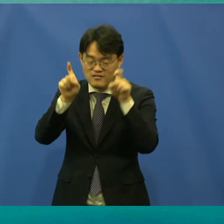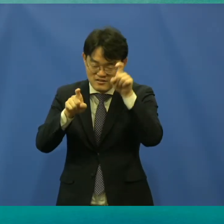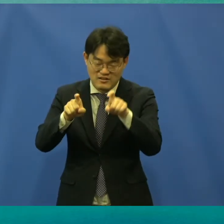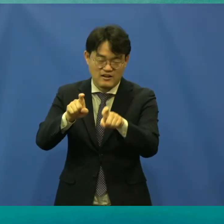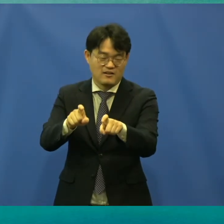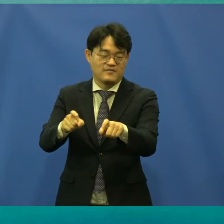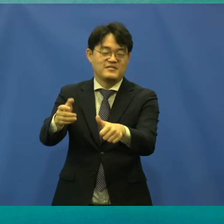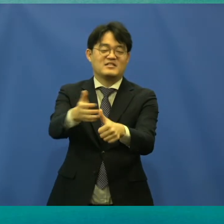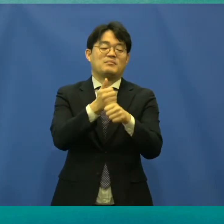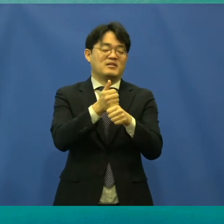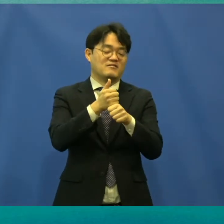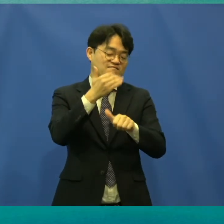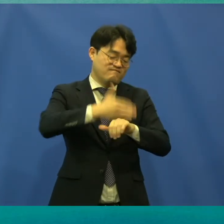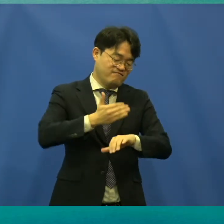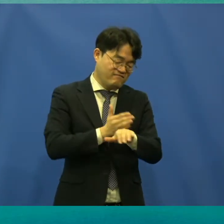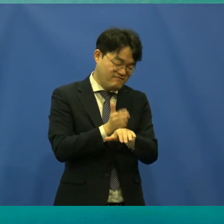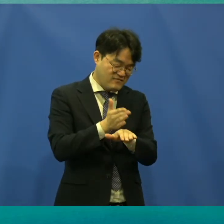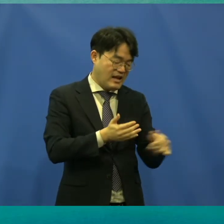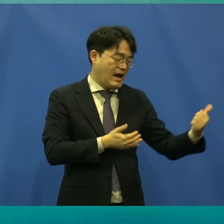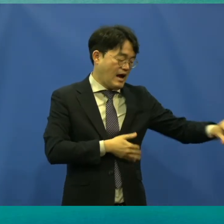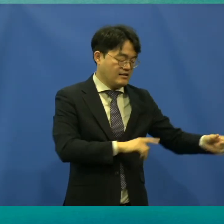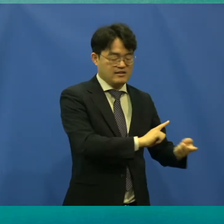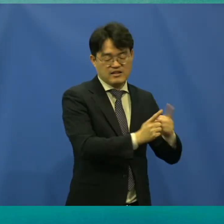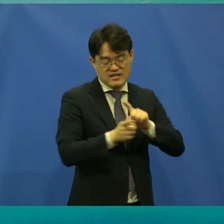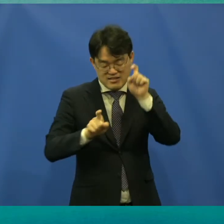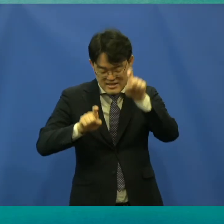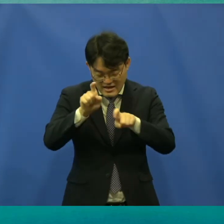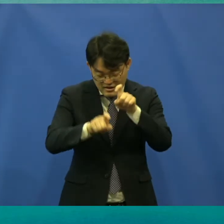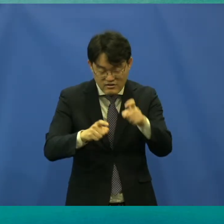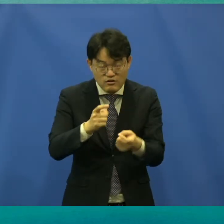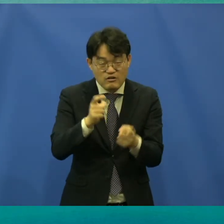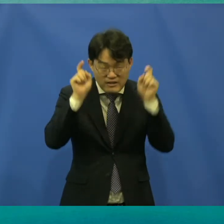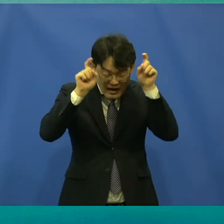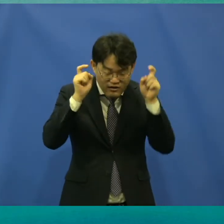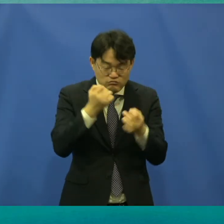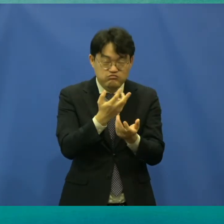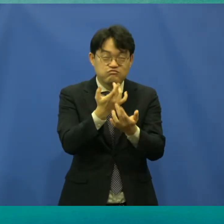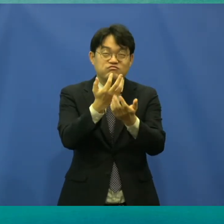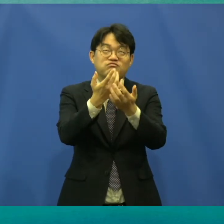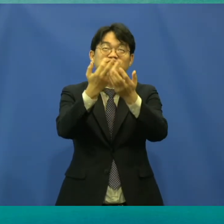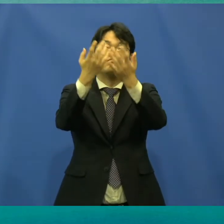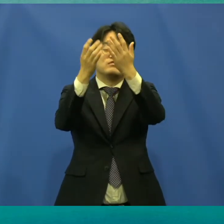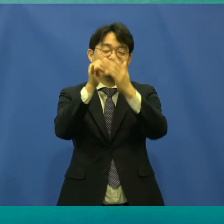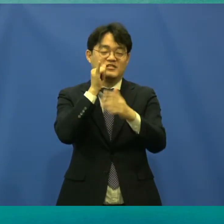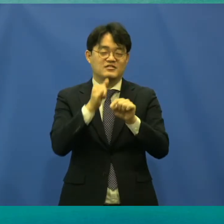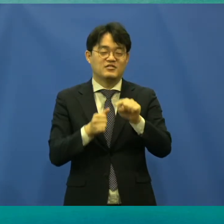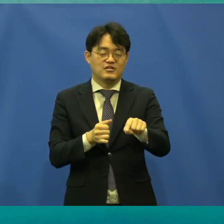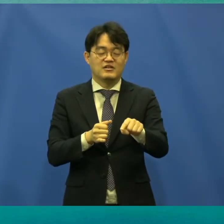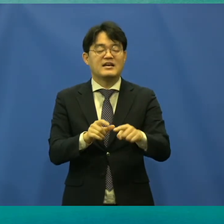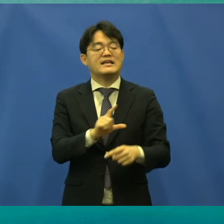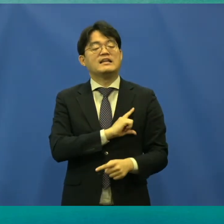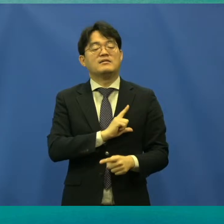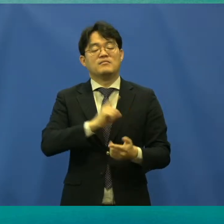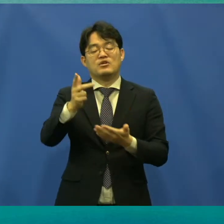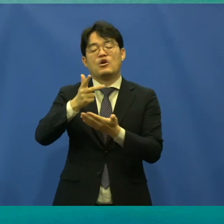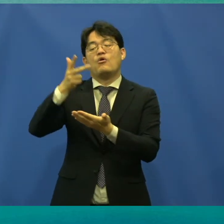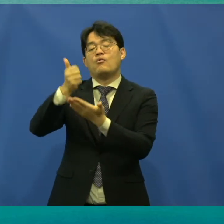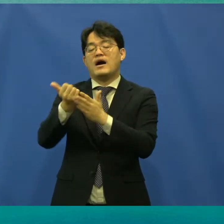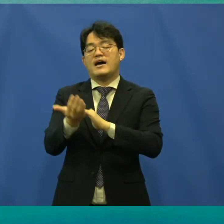드렸더라. 아브라함이 그 땅의 이름을 여호와 이레라 하였으므로 오늘까지 사람들이 이르기를 여호와의 산에서 준비되리라